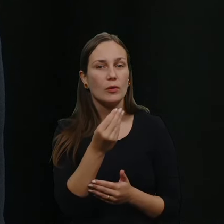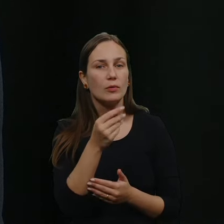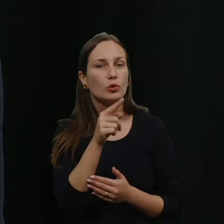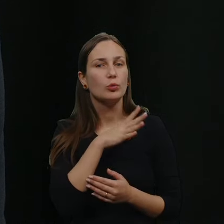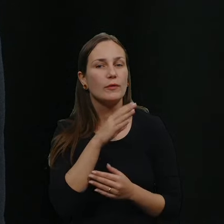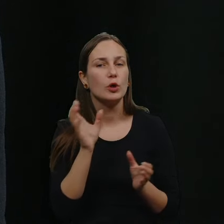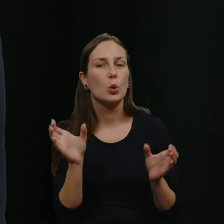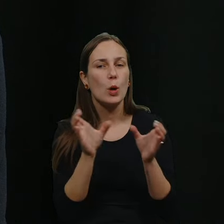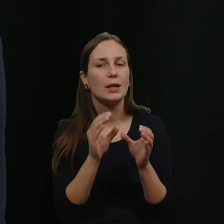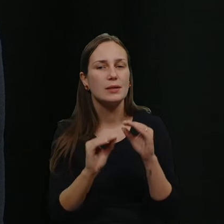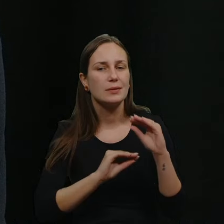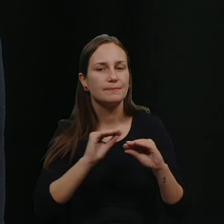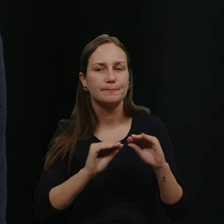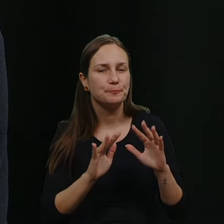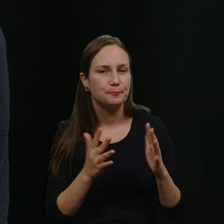lipdėt koaliciją,